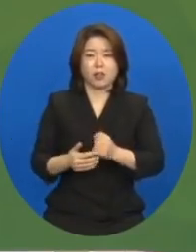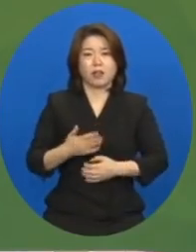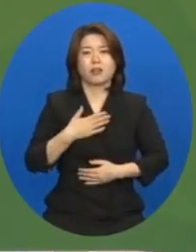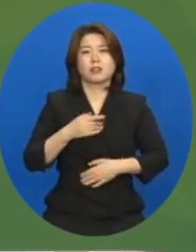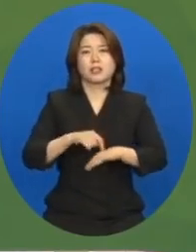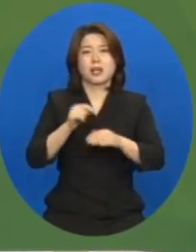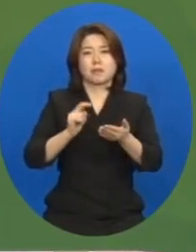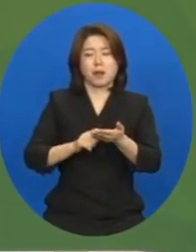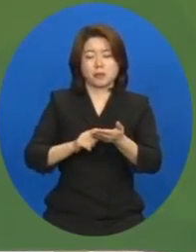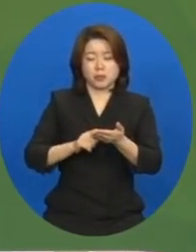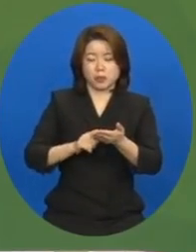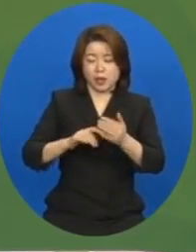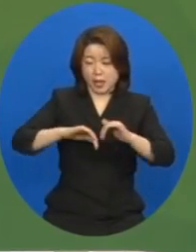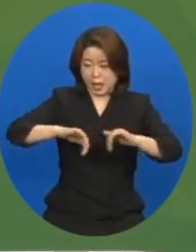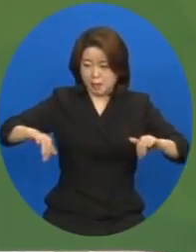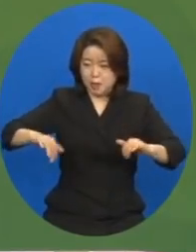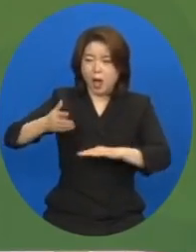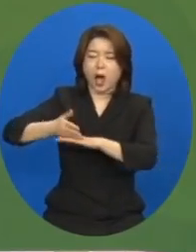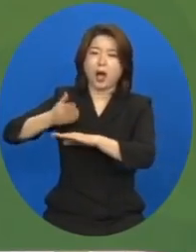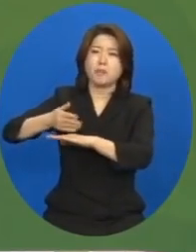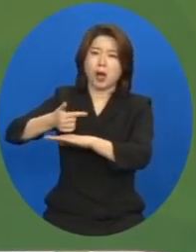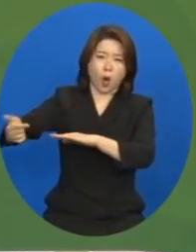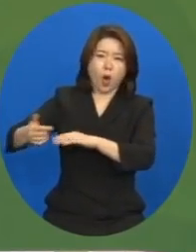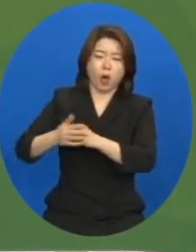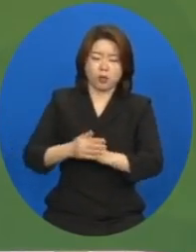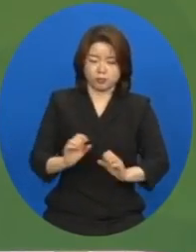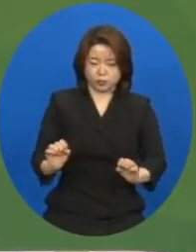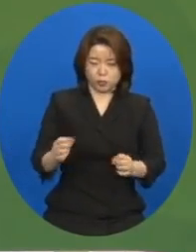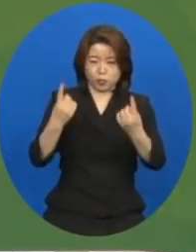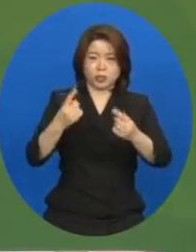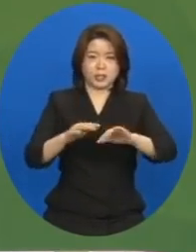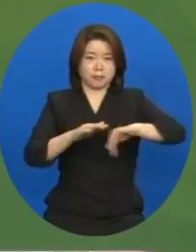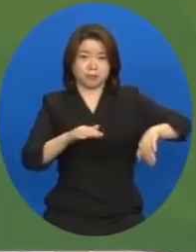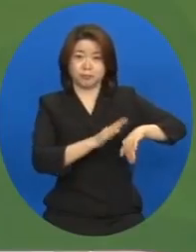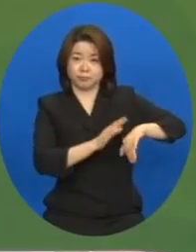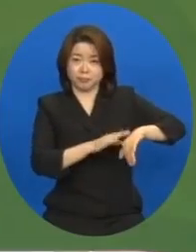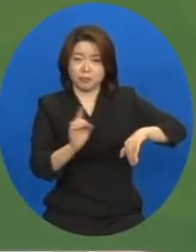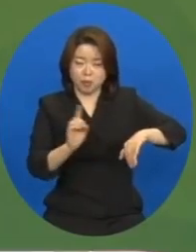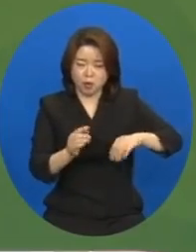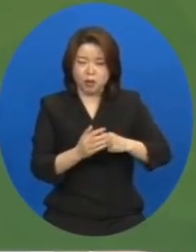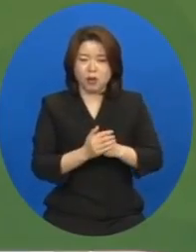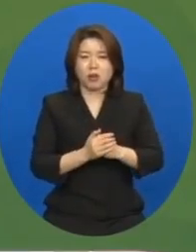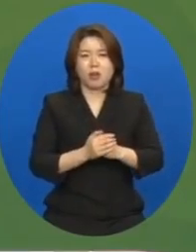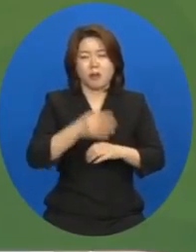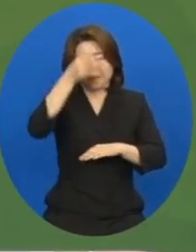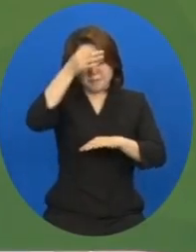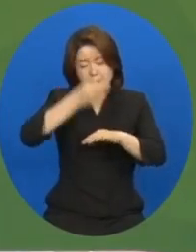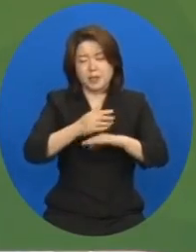마음속에 한편으로는 너무 감사하면서 동시에 너무